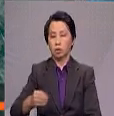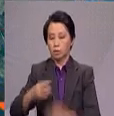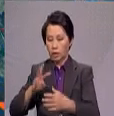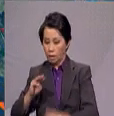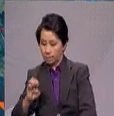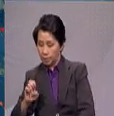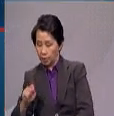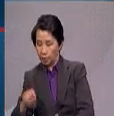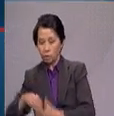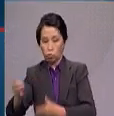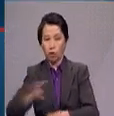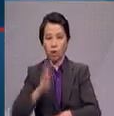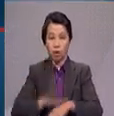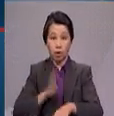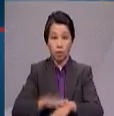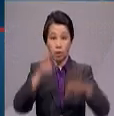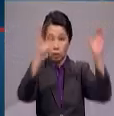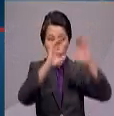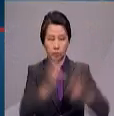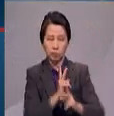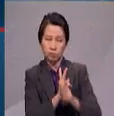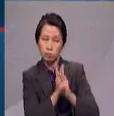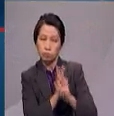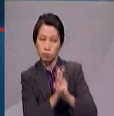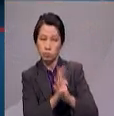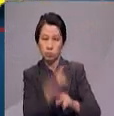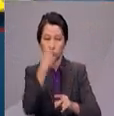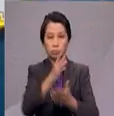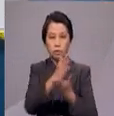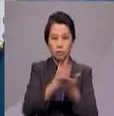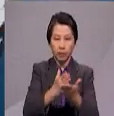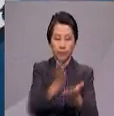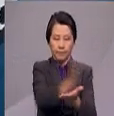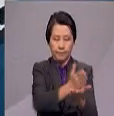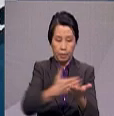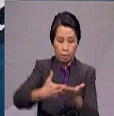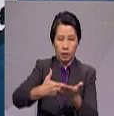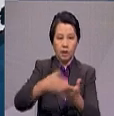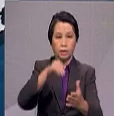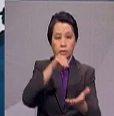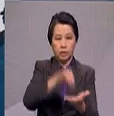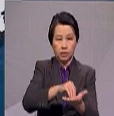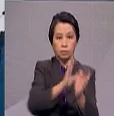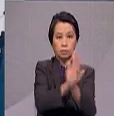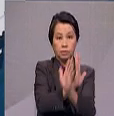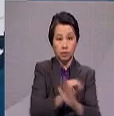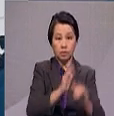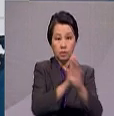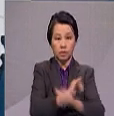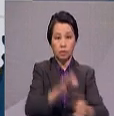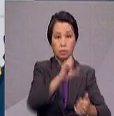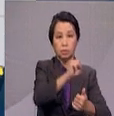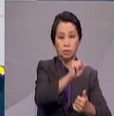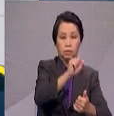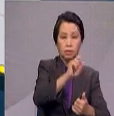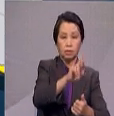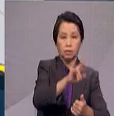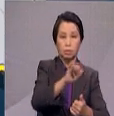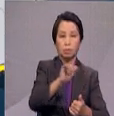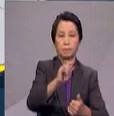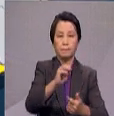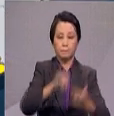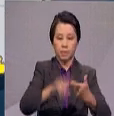turut mengeluarkan amaran cuaca waspada bagi beberapa bahagian di negeri Sarawak iaitu Seri Aman,